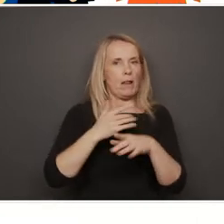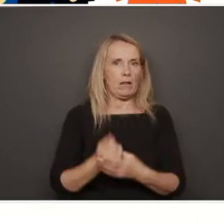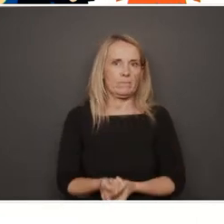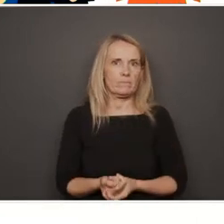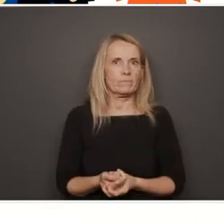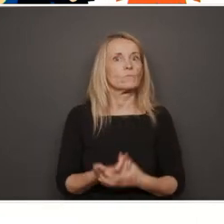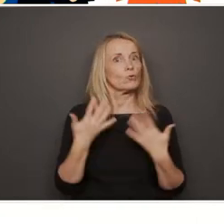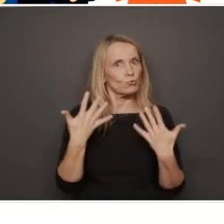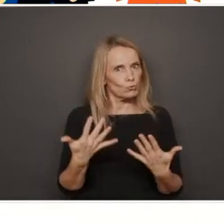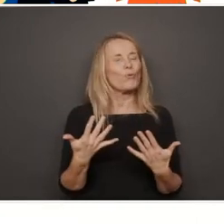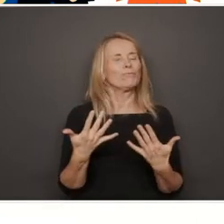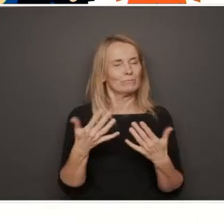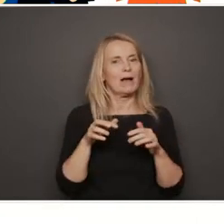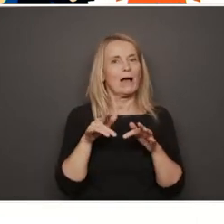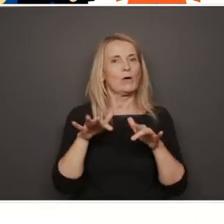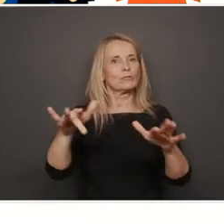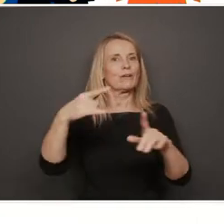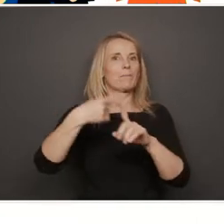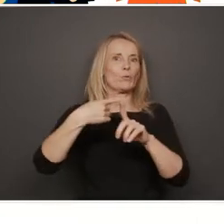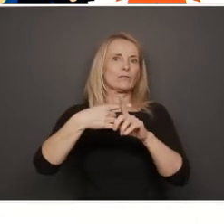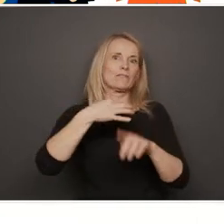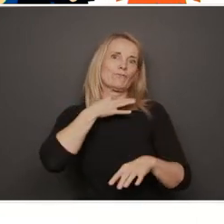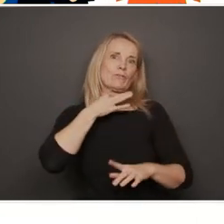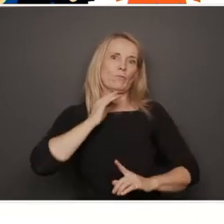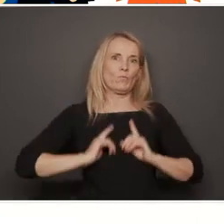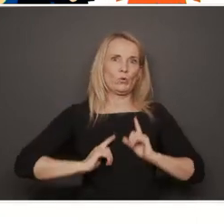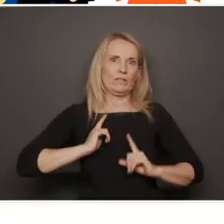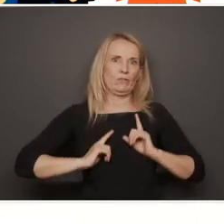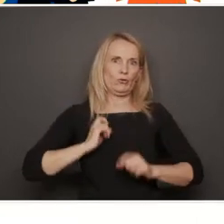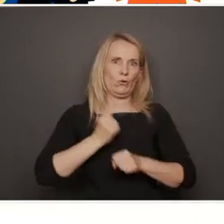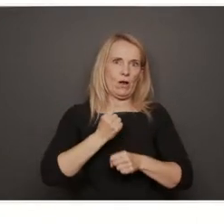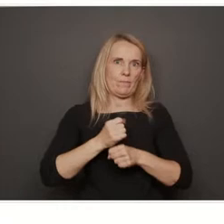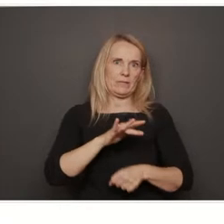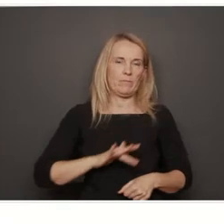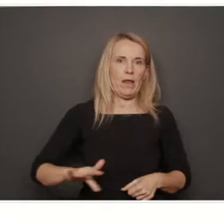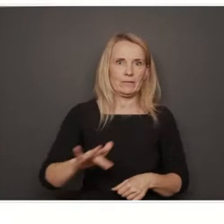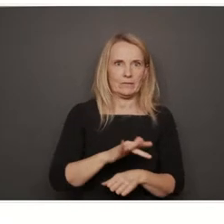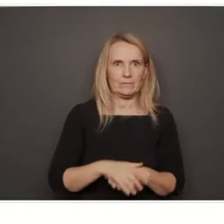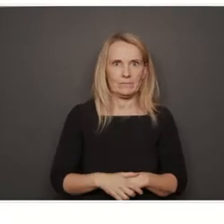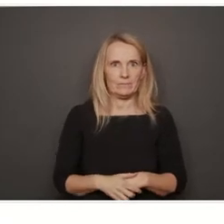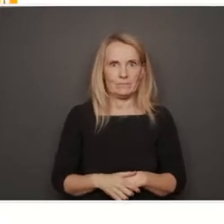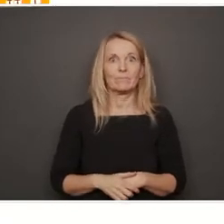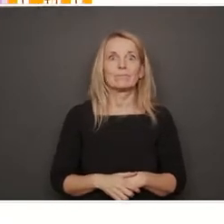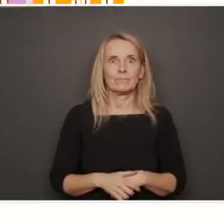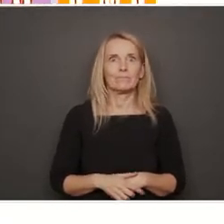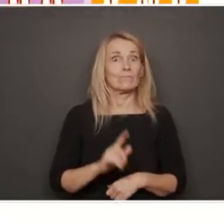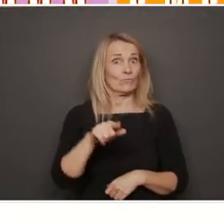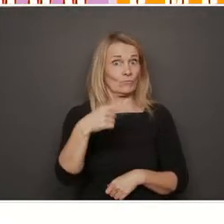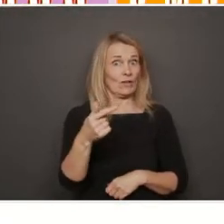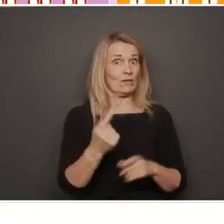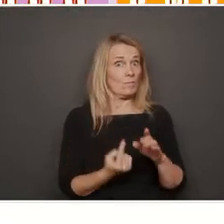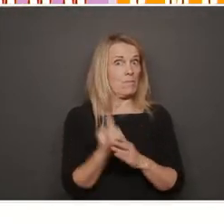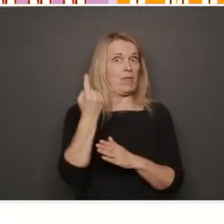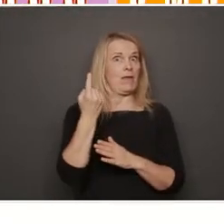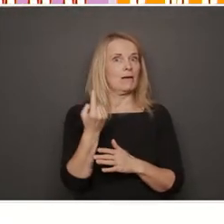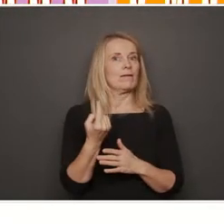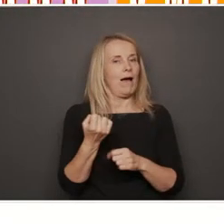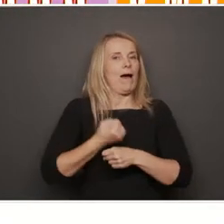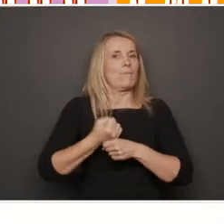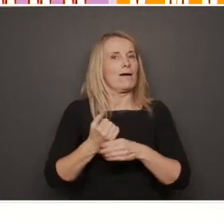alles wirkt sich positiv auf die Stimmung und Motivation am Arbeitsplatz aus und erhöht nicht zuletzt die